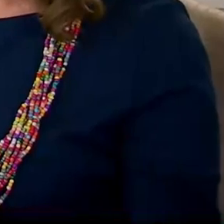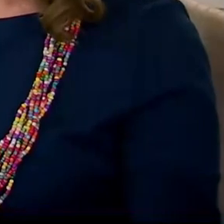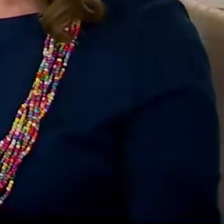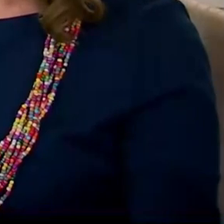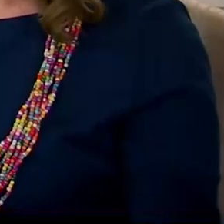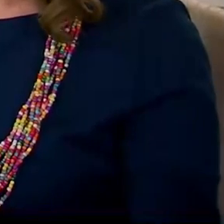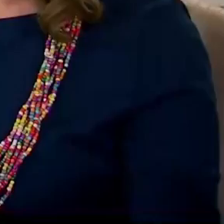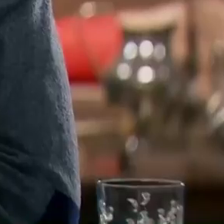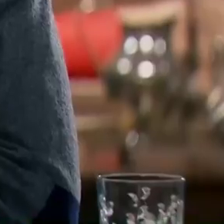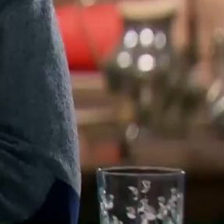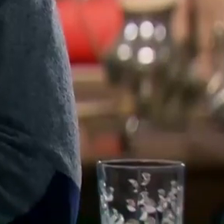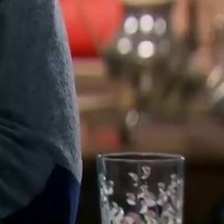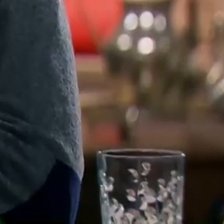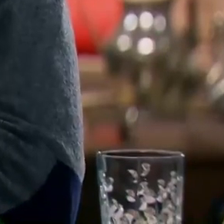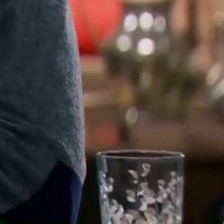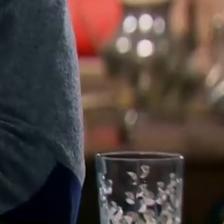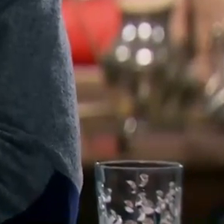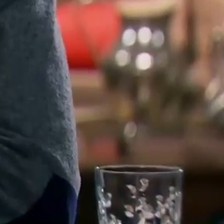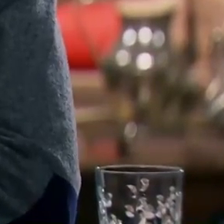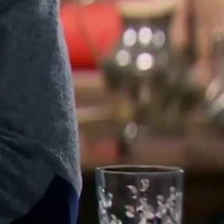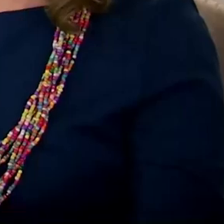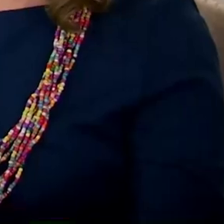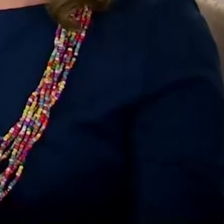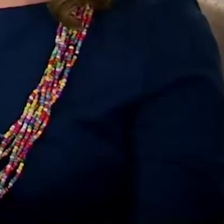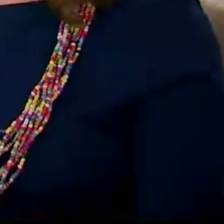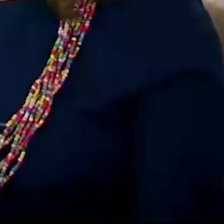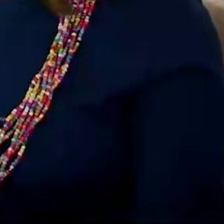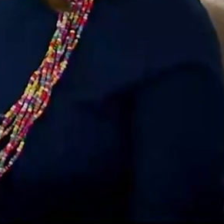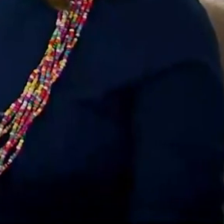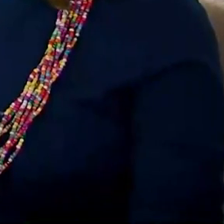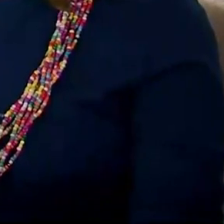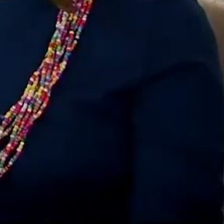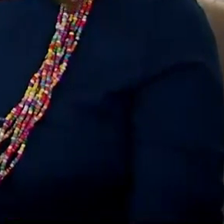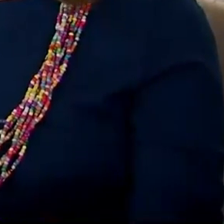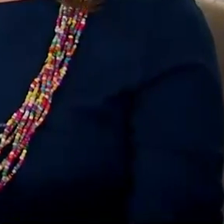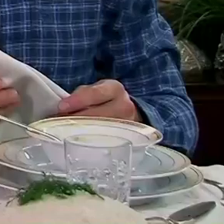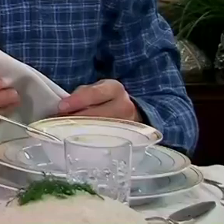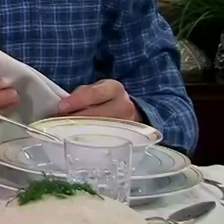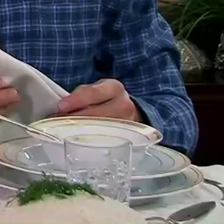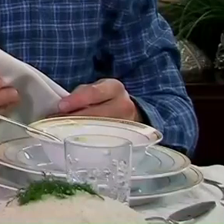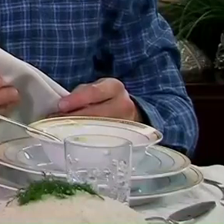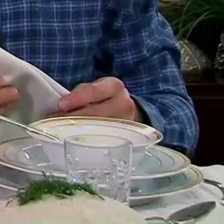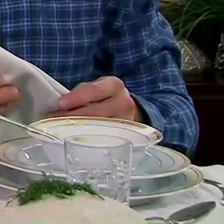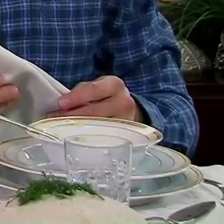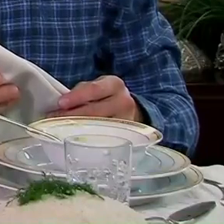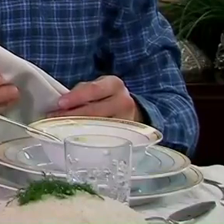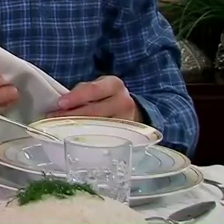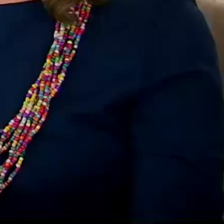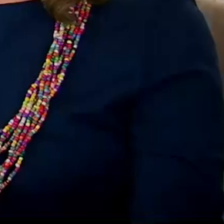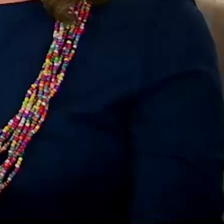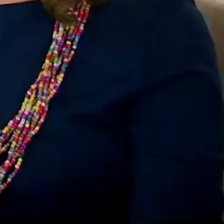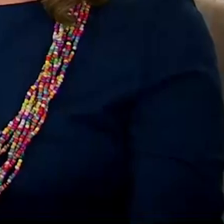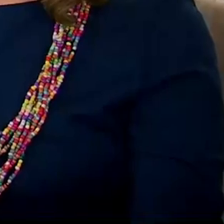Rüya'nın şaşkın bakışları eşliğinde kasenin dibinde kalan çorbayı kaşığıyla iyice sıyırıp bitirdi. Ardından bir dilim ekmek aldı